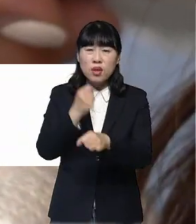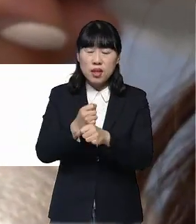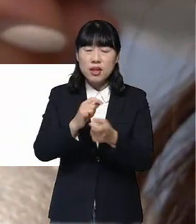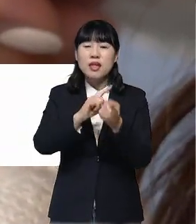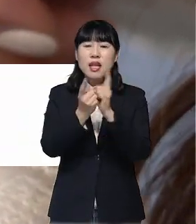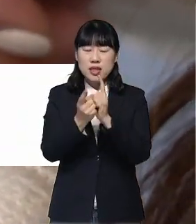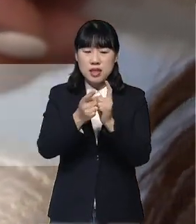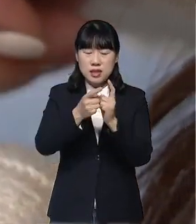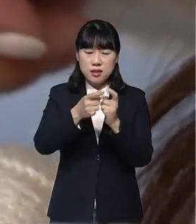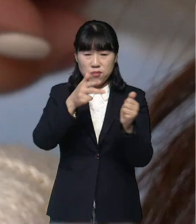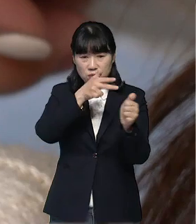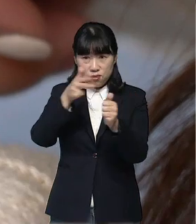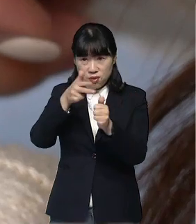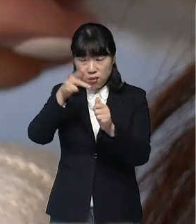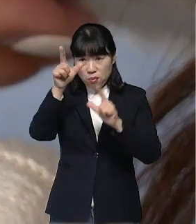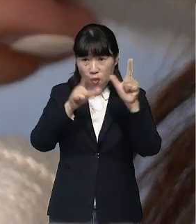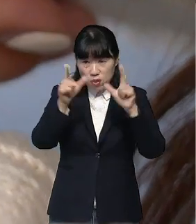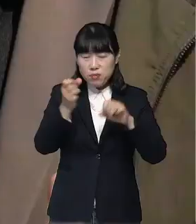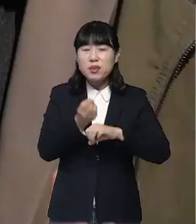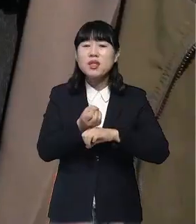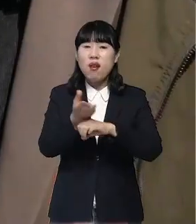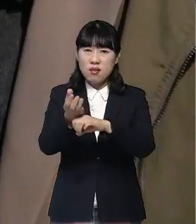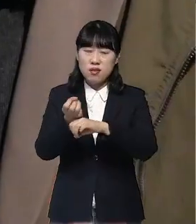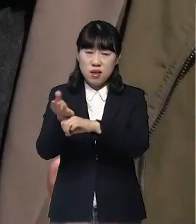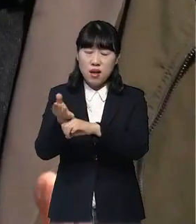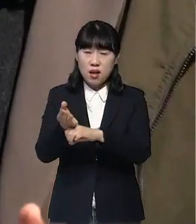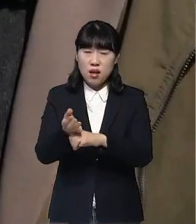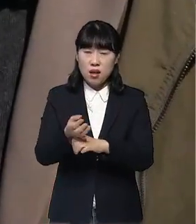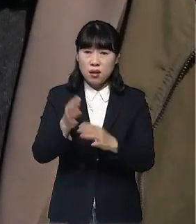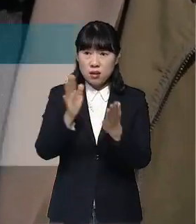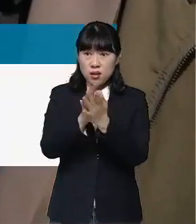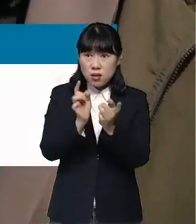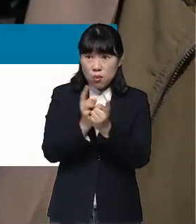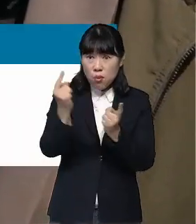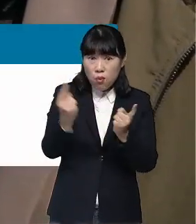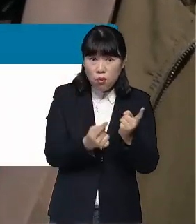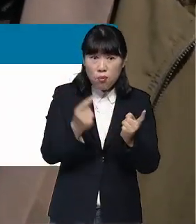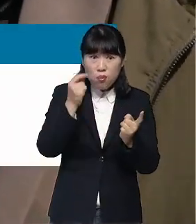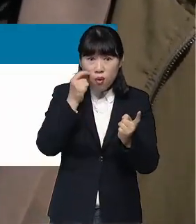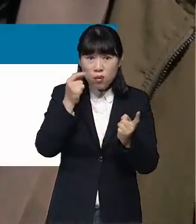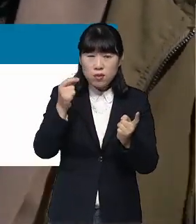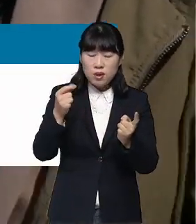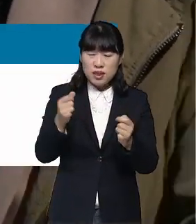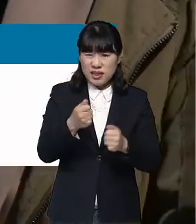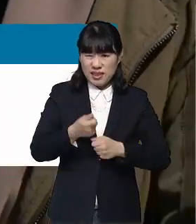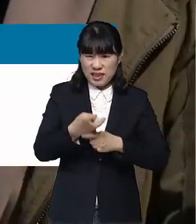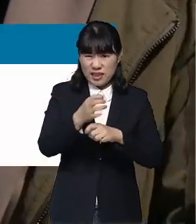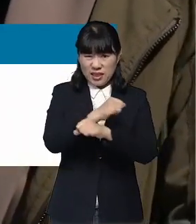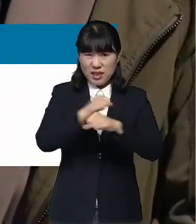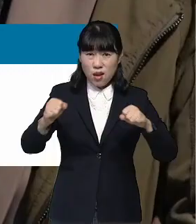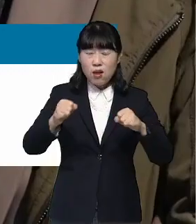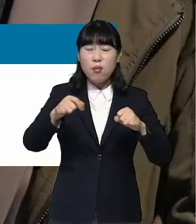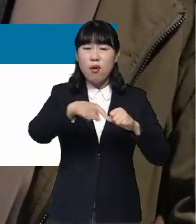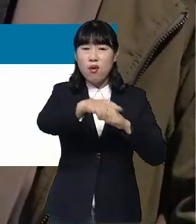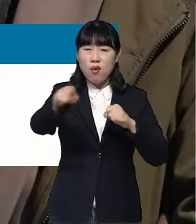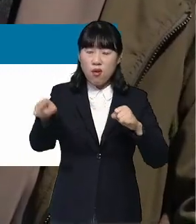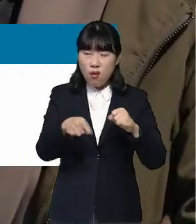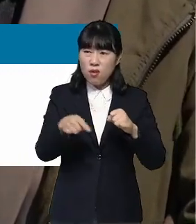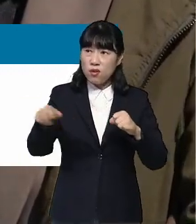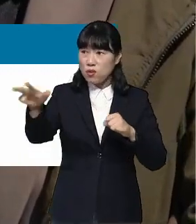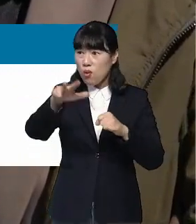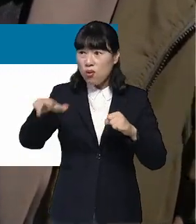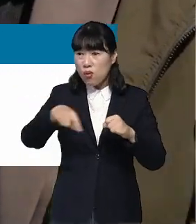통해 섬마을 풍경을 전해봅니다. 대면적 재배된 거는 전국에가 없거든요. 신안이 유일한데 이렇게